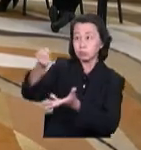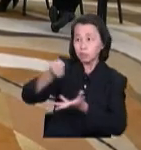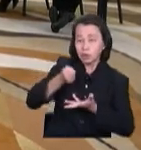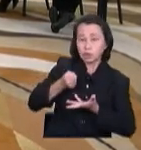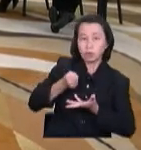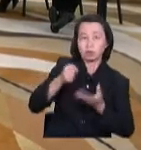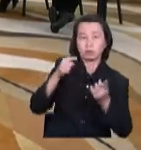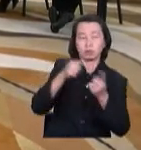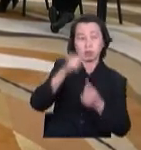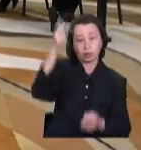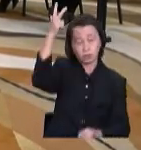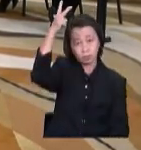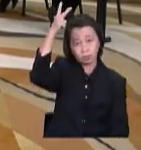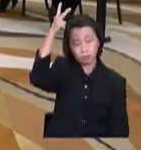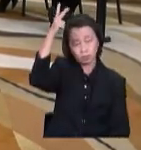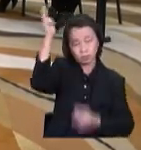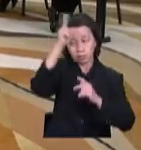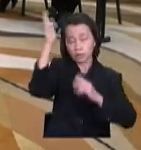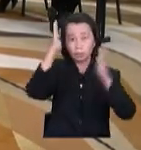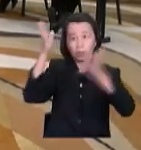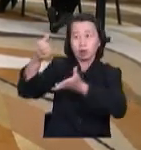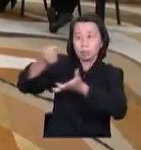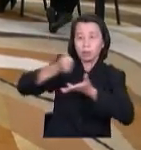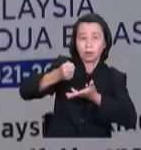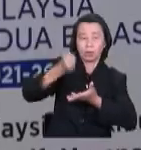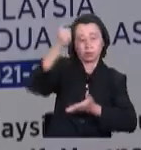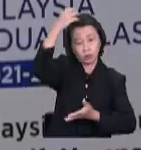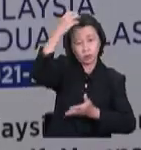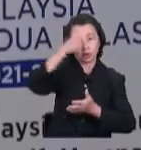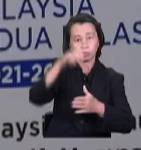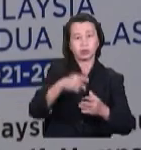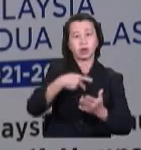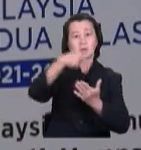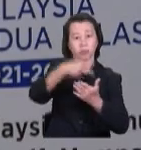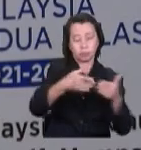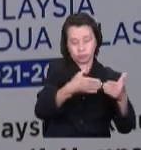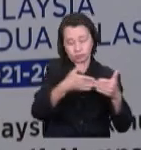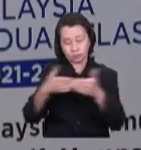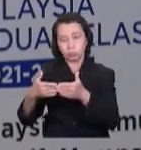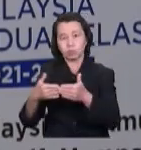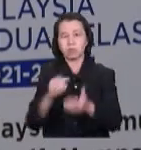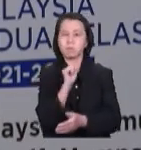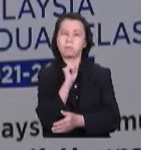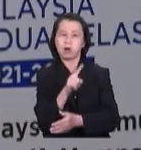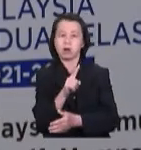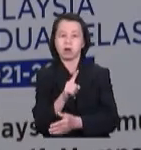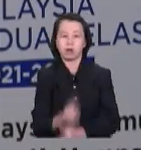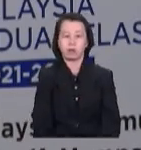diberikan Kerajaan Persekutuan bagi pembangunan projek sambungan yang bernilai tinggi.